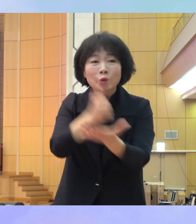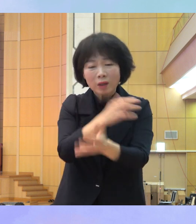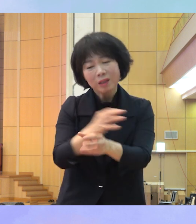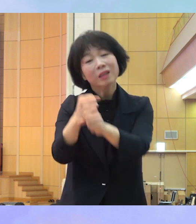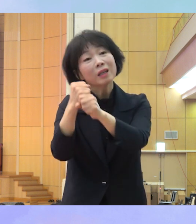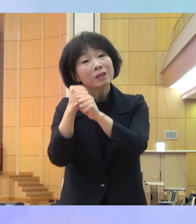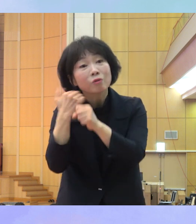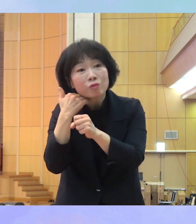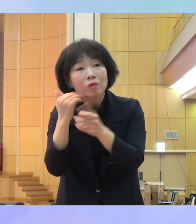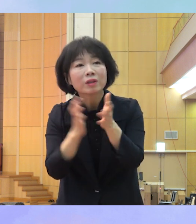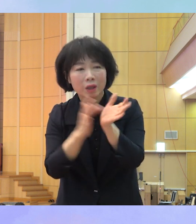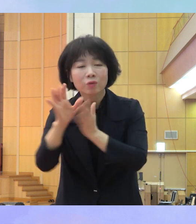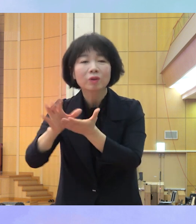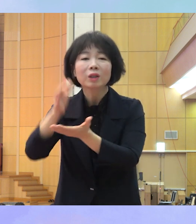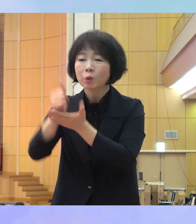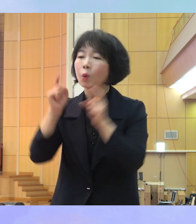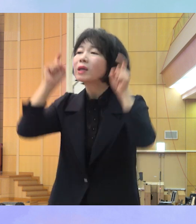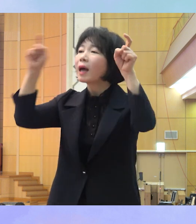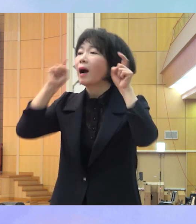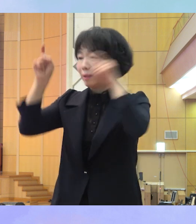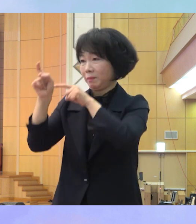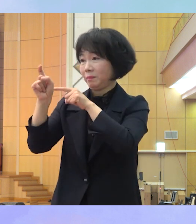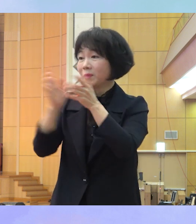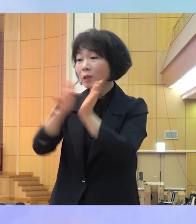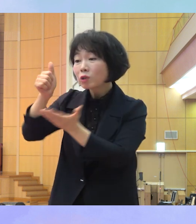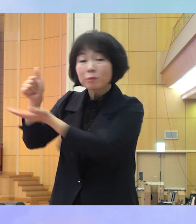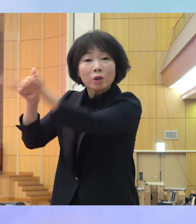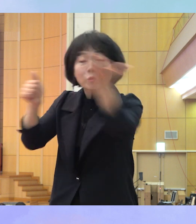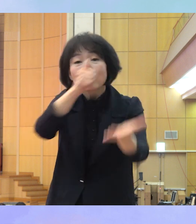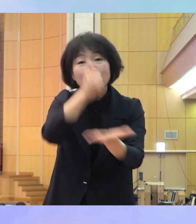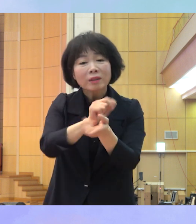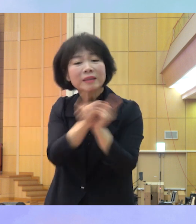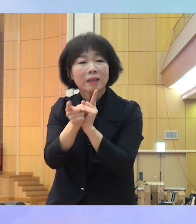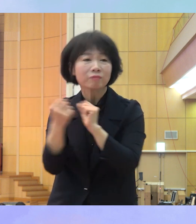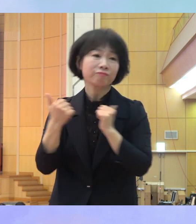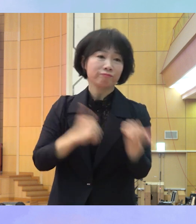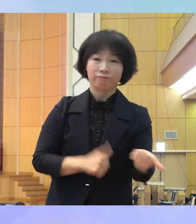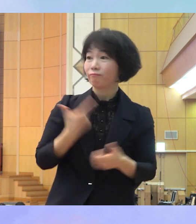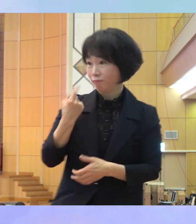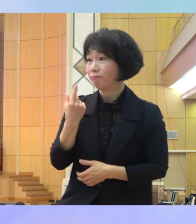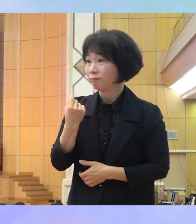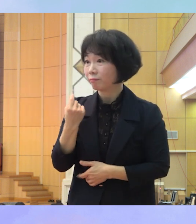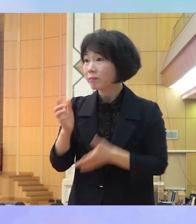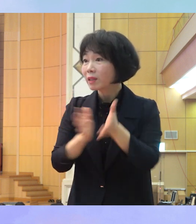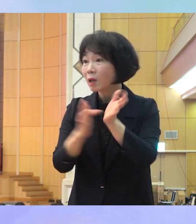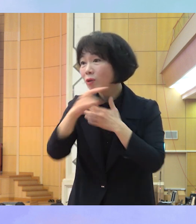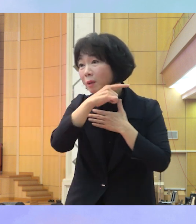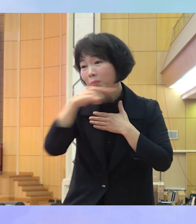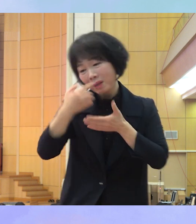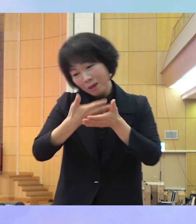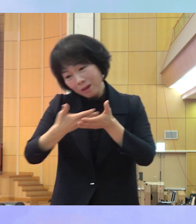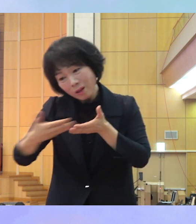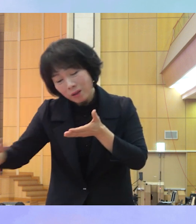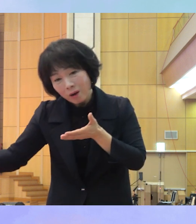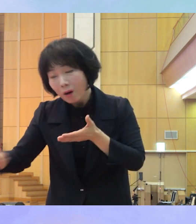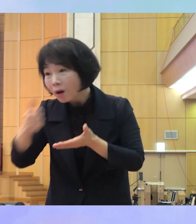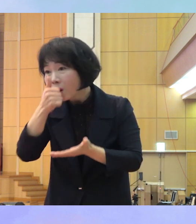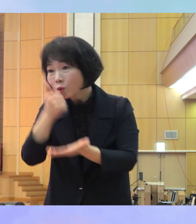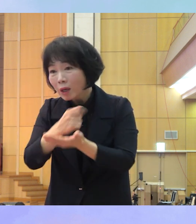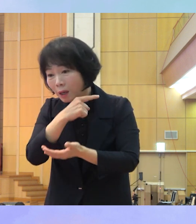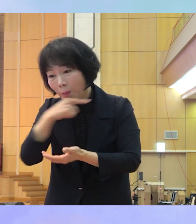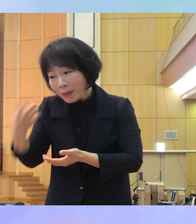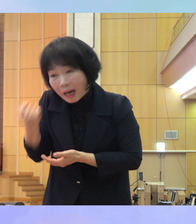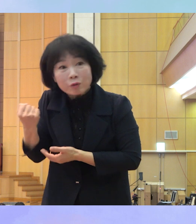그리스도가 우리를 위해서 죽으시고 피를 흘려서 그 피로 말미암아 죄와